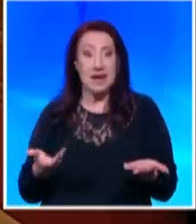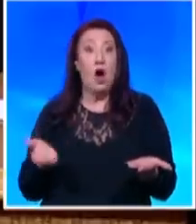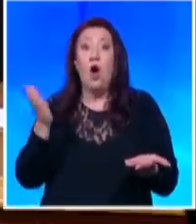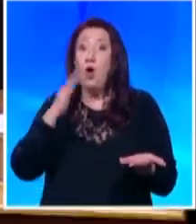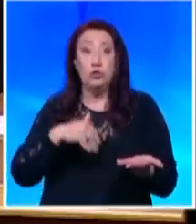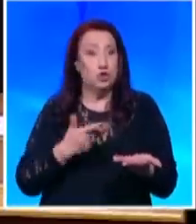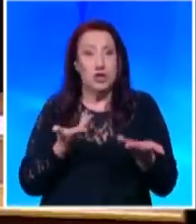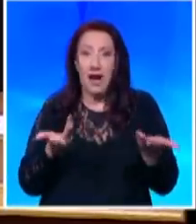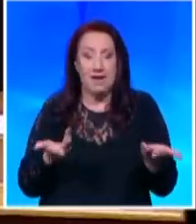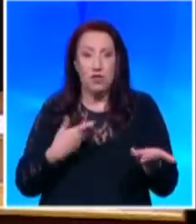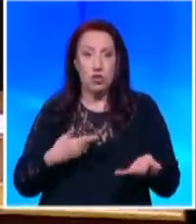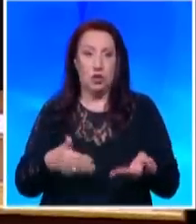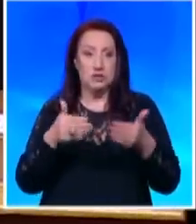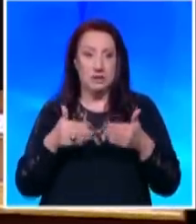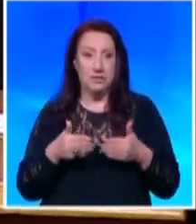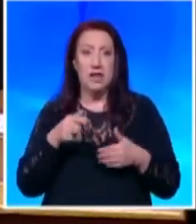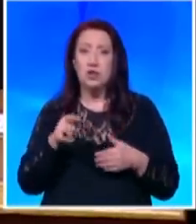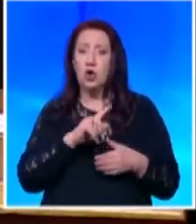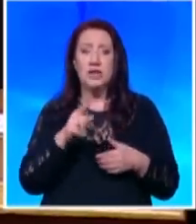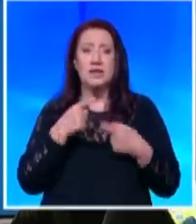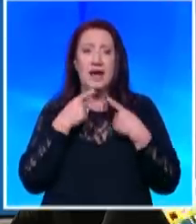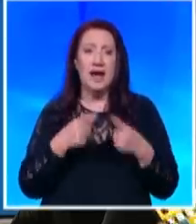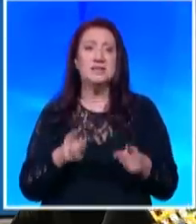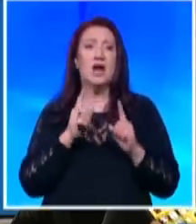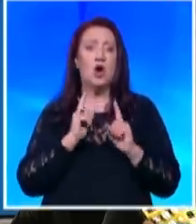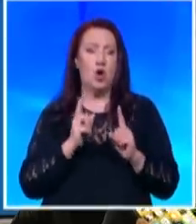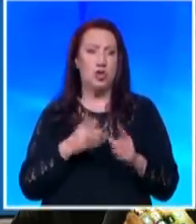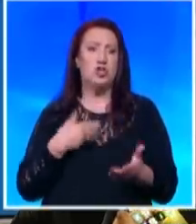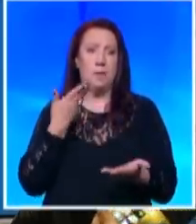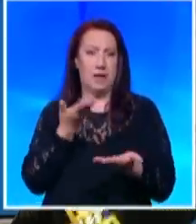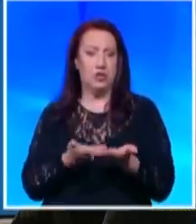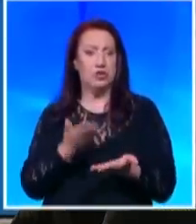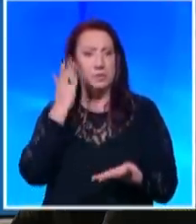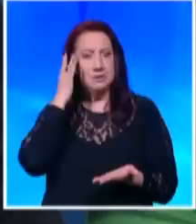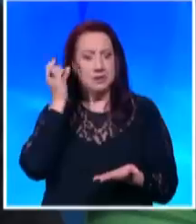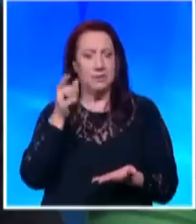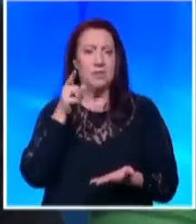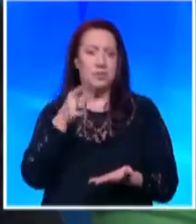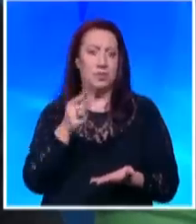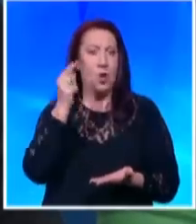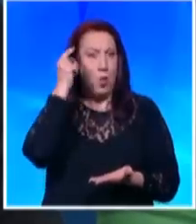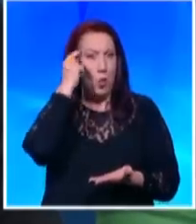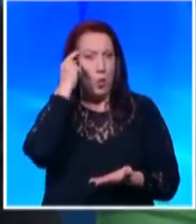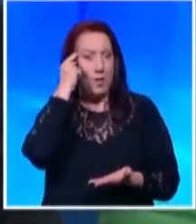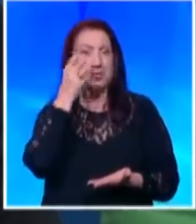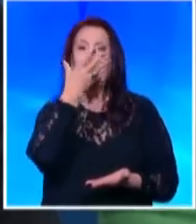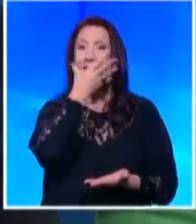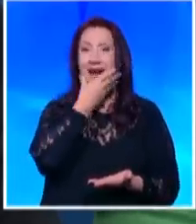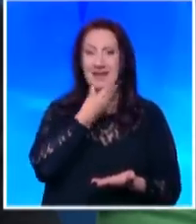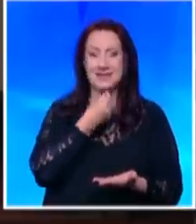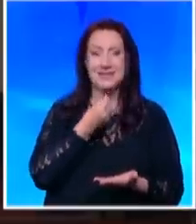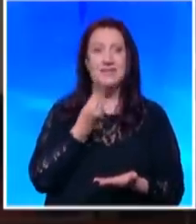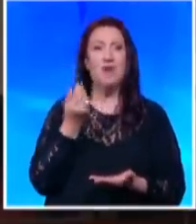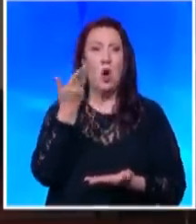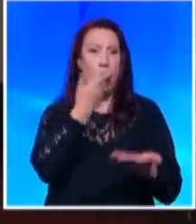уточни кой ще е кандидатът за премиер, но каза какъв ще е. Във всички случаи умен, красив, образован,